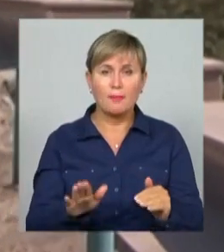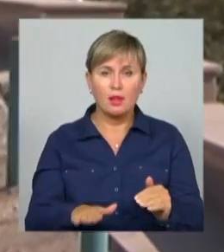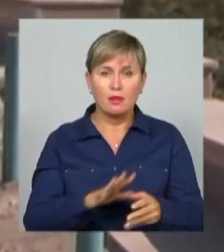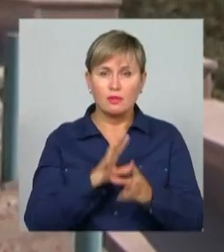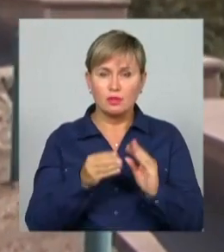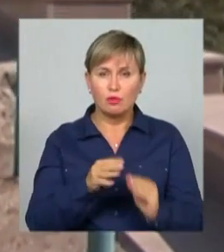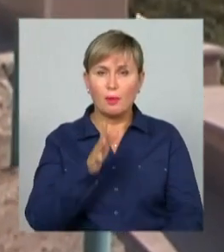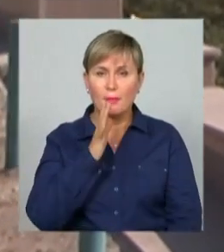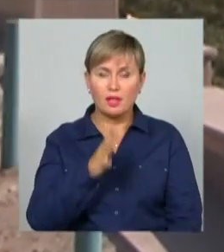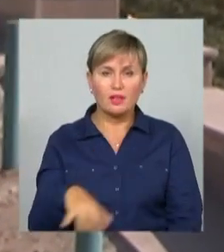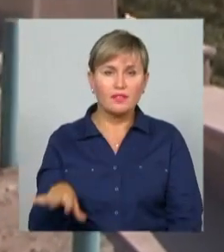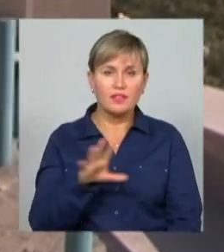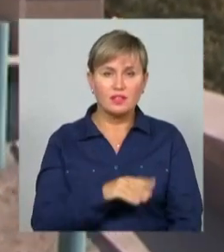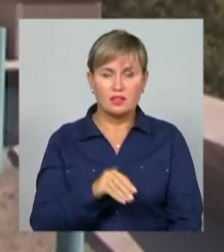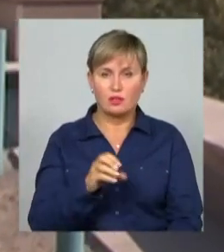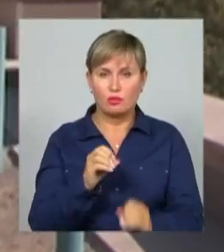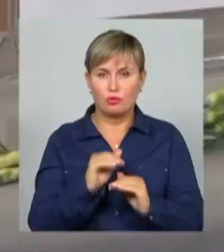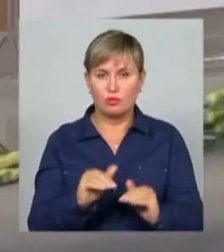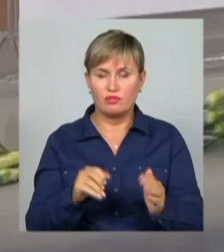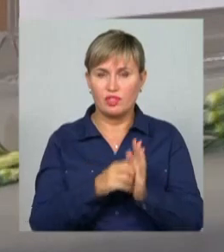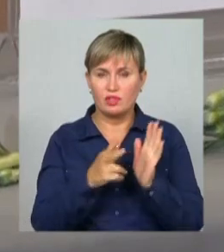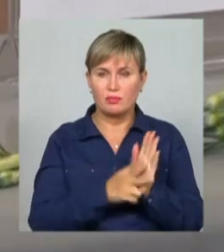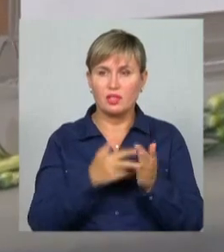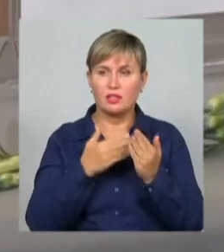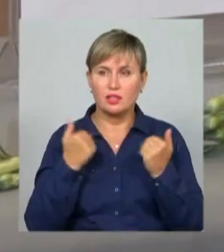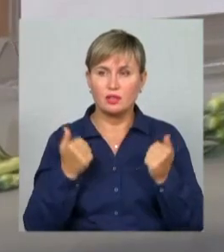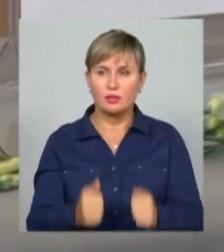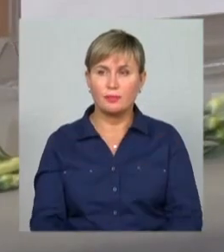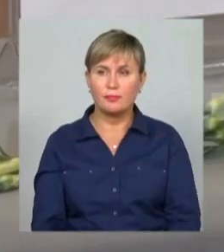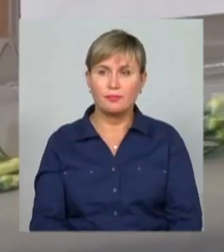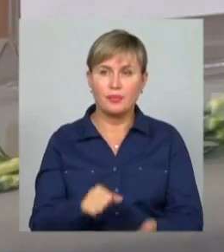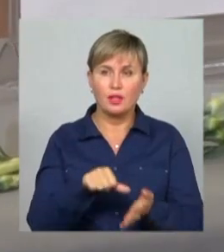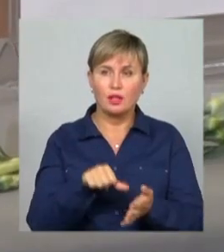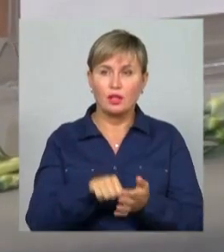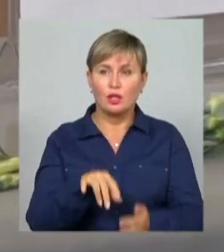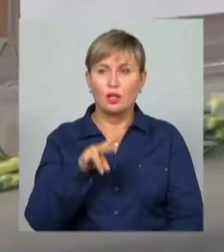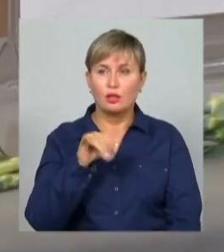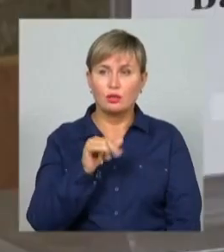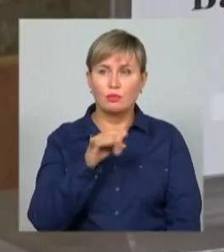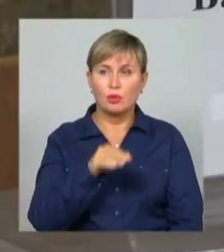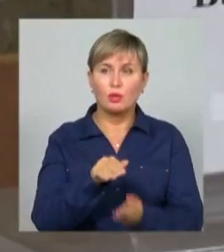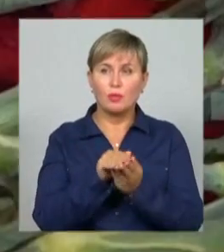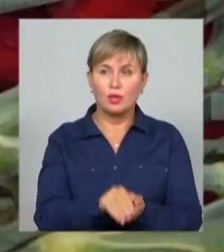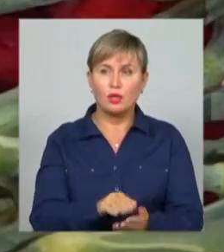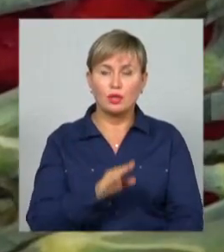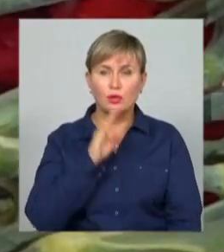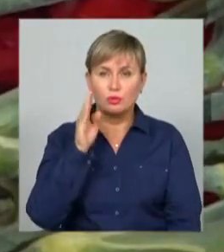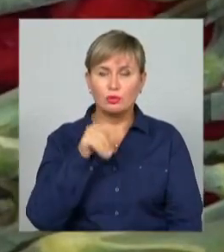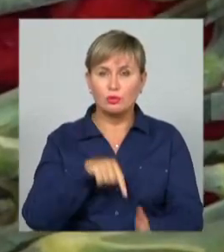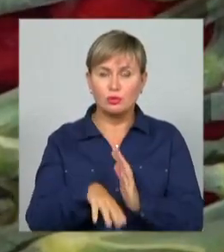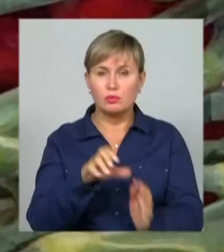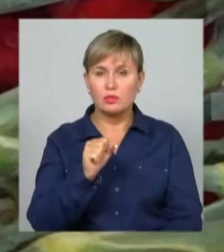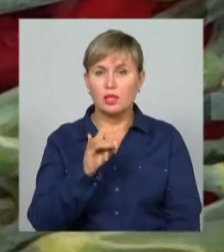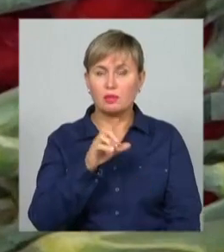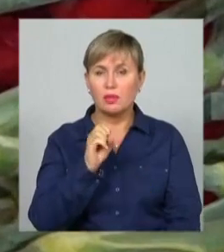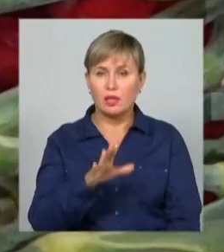всего 5 лет. Все они несовершеннолетние. А вот участкового Нурбола Байгазиева похоронили утром в поселке Сарыбай